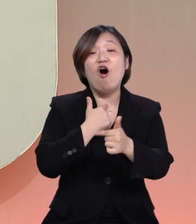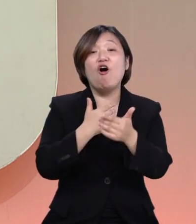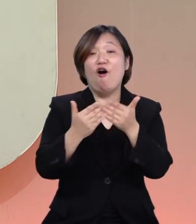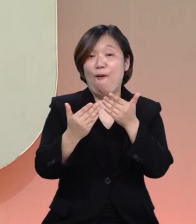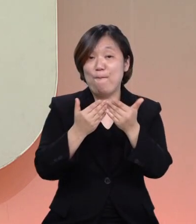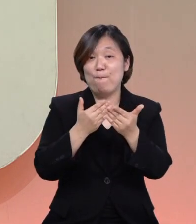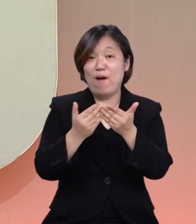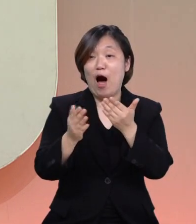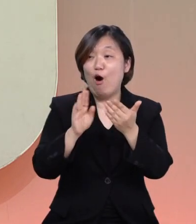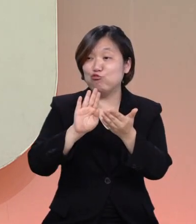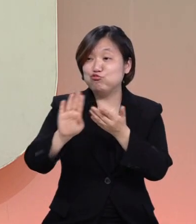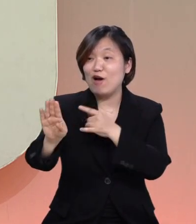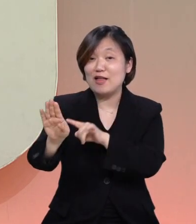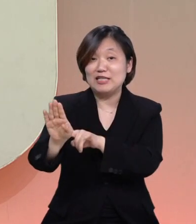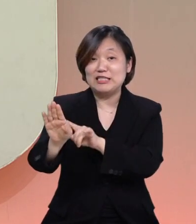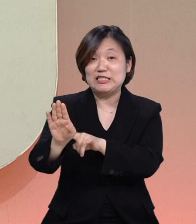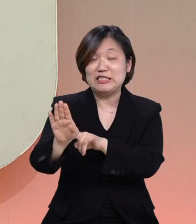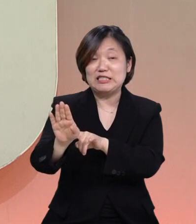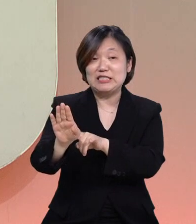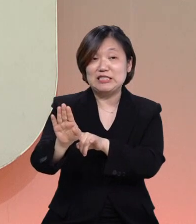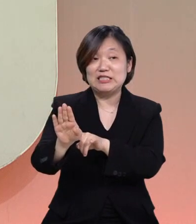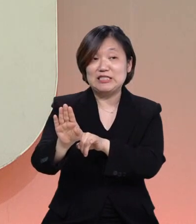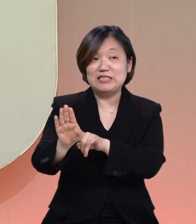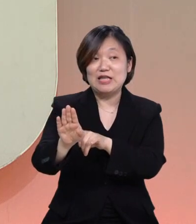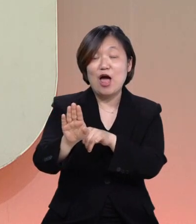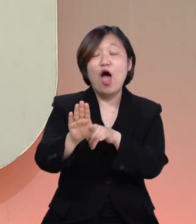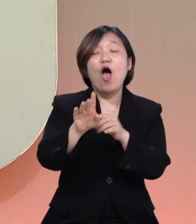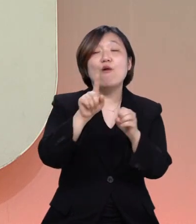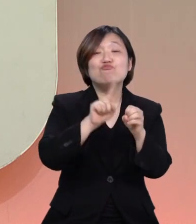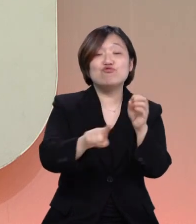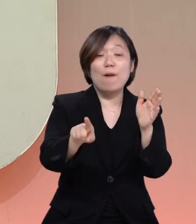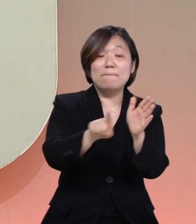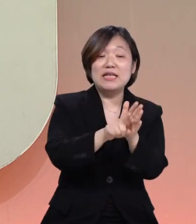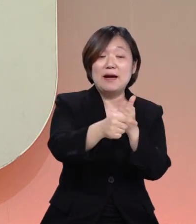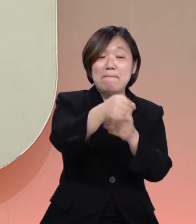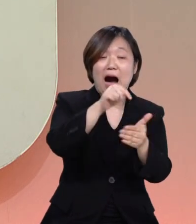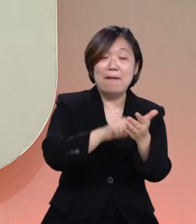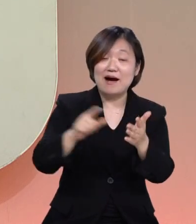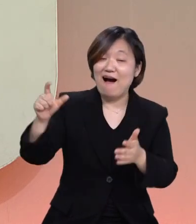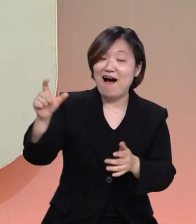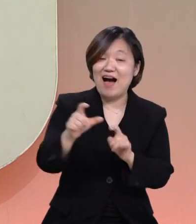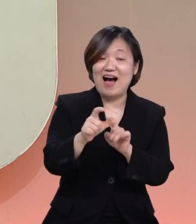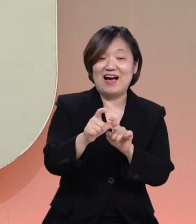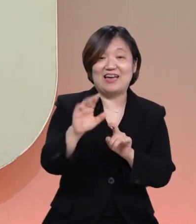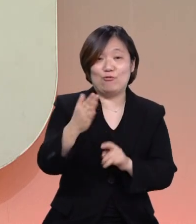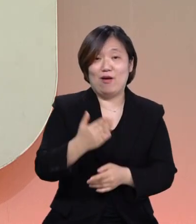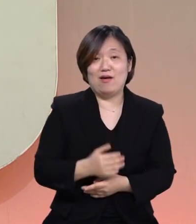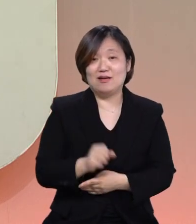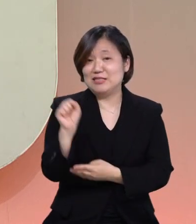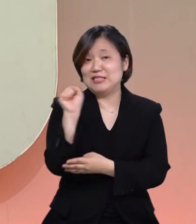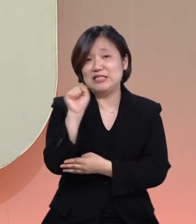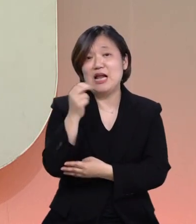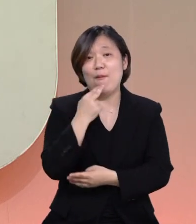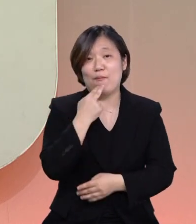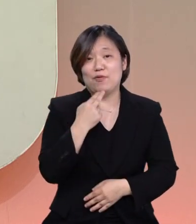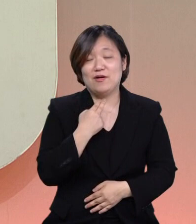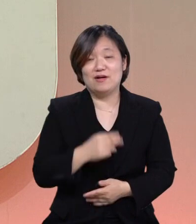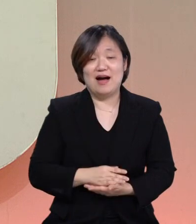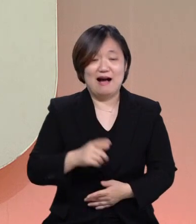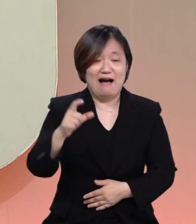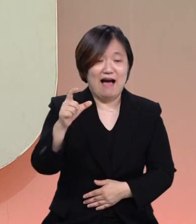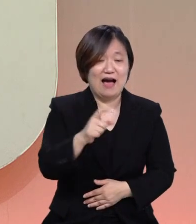그 불심의 뿌리가 더 깊어지기 때문에 중심이 딱 흔들리지 않고 중심이 딱